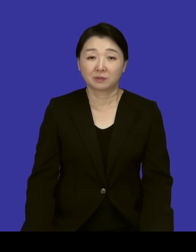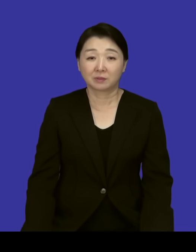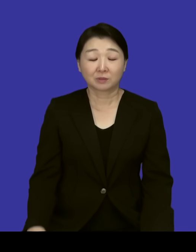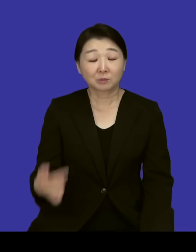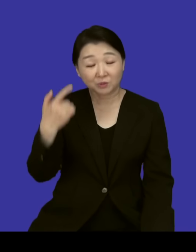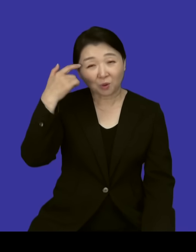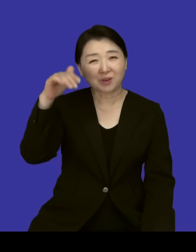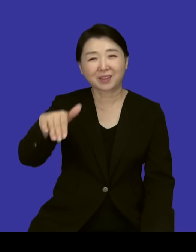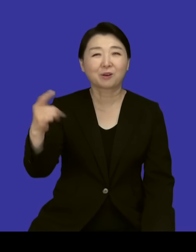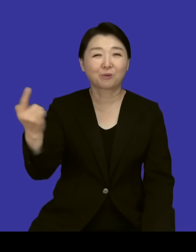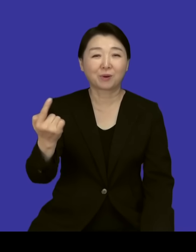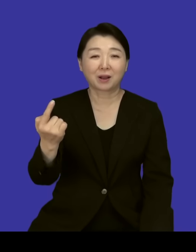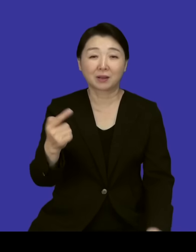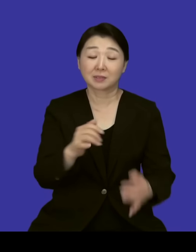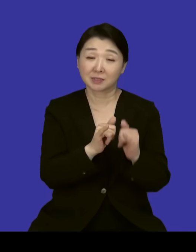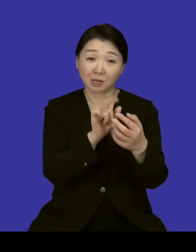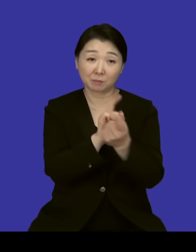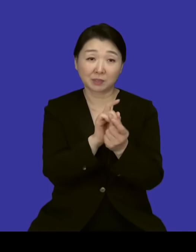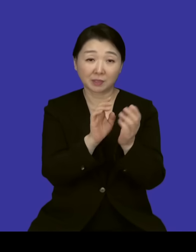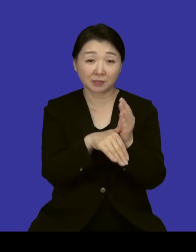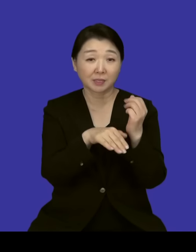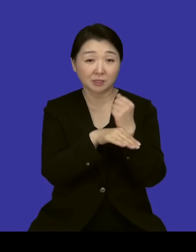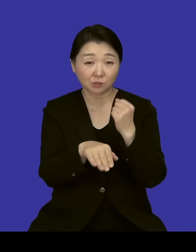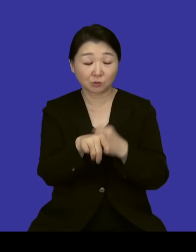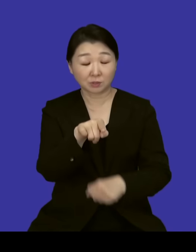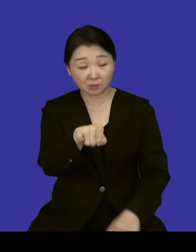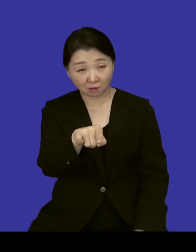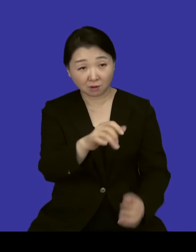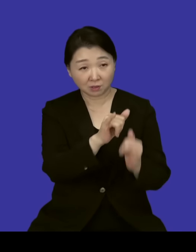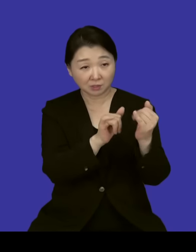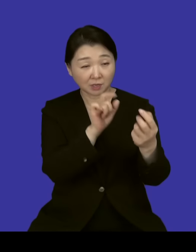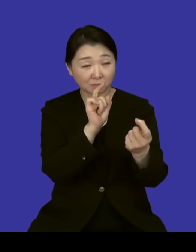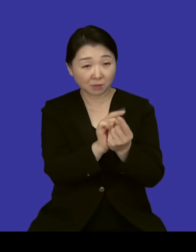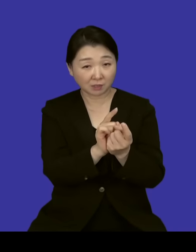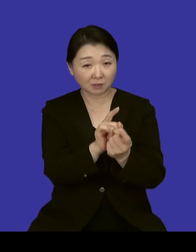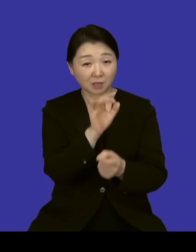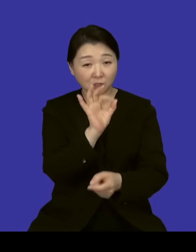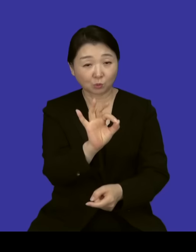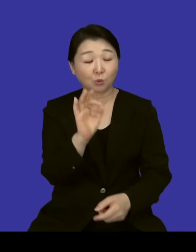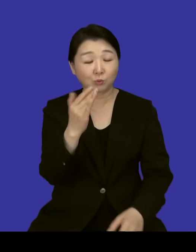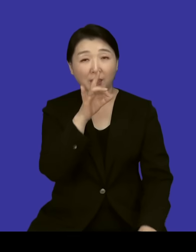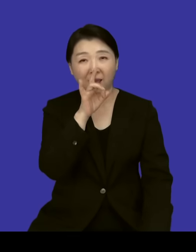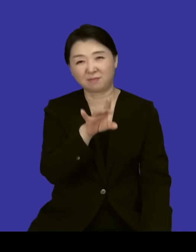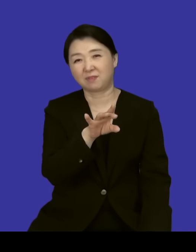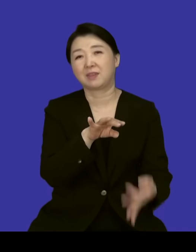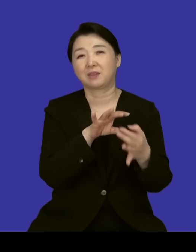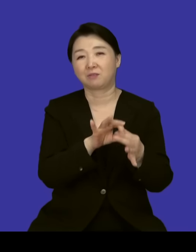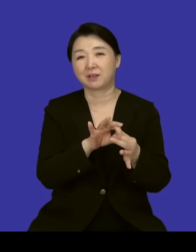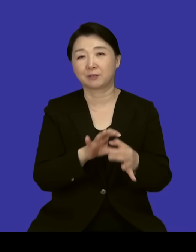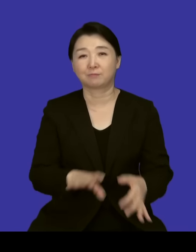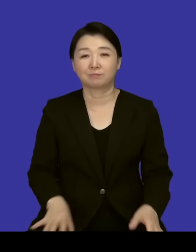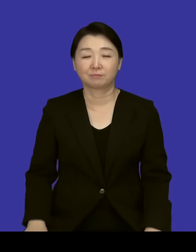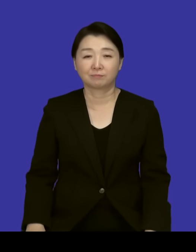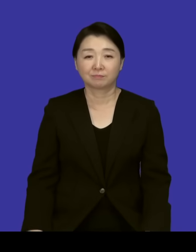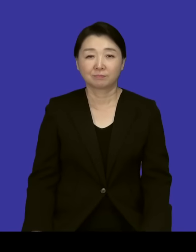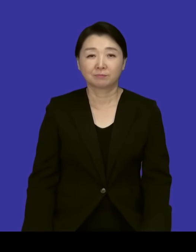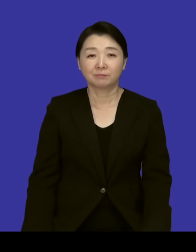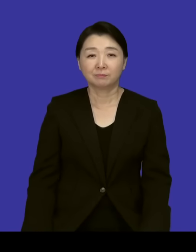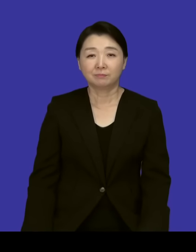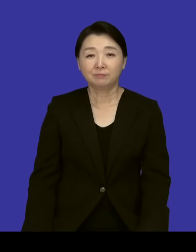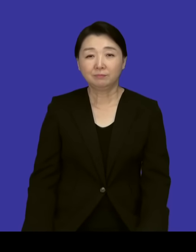타락할 수밖에 없어요. 예. 사람을 만날 때도 기준이 내가 저 사람만 만나면 돈이 되냐 안 되냐. 그렇죠. 그렇죠. 예, 그럴 수가